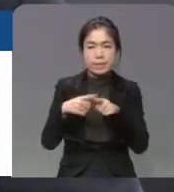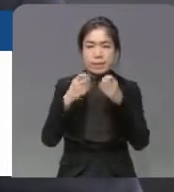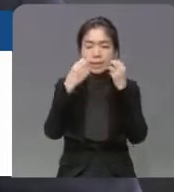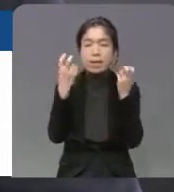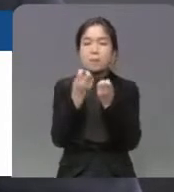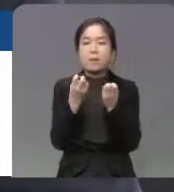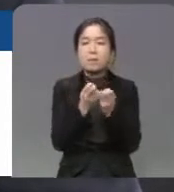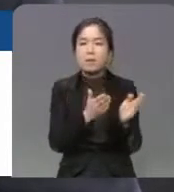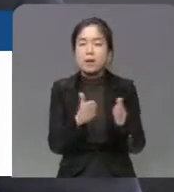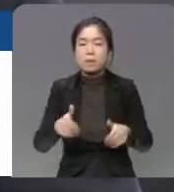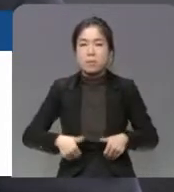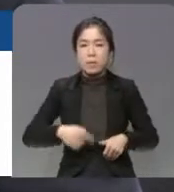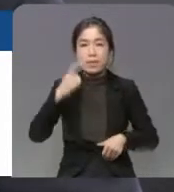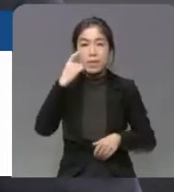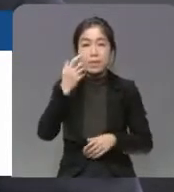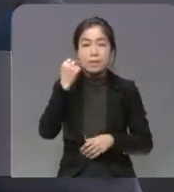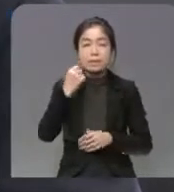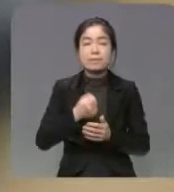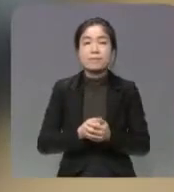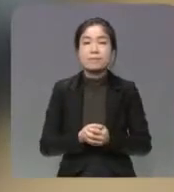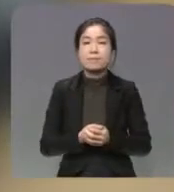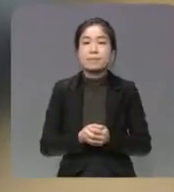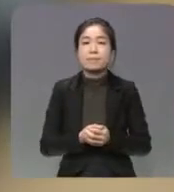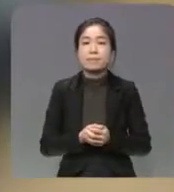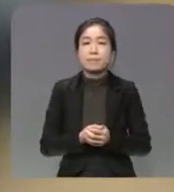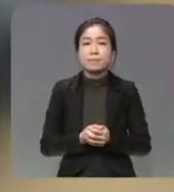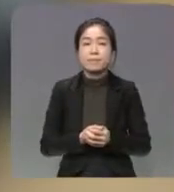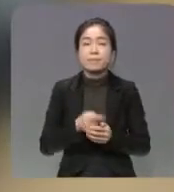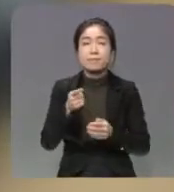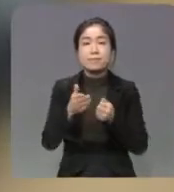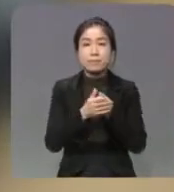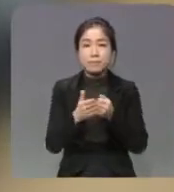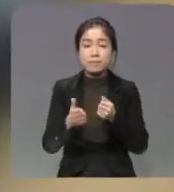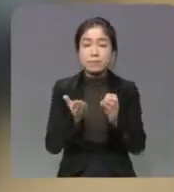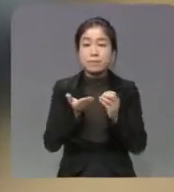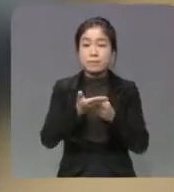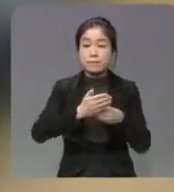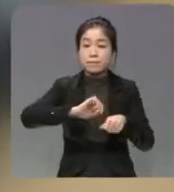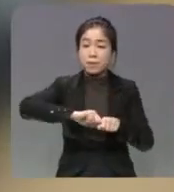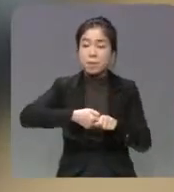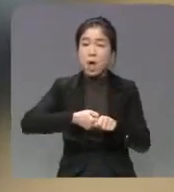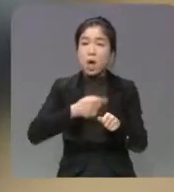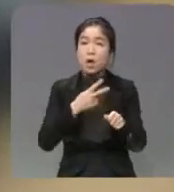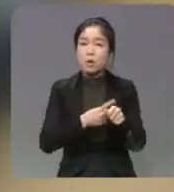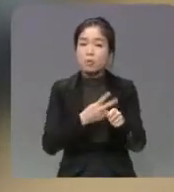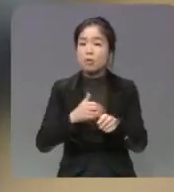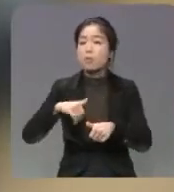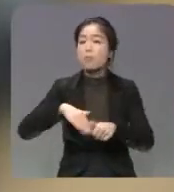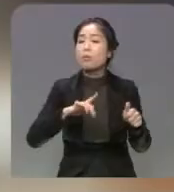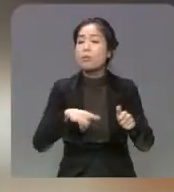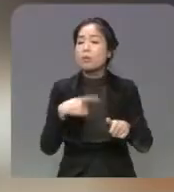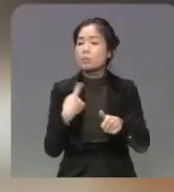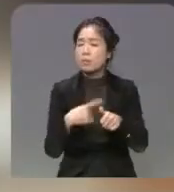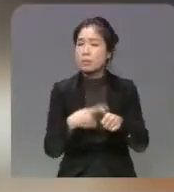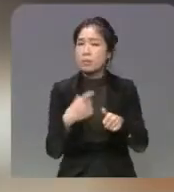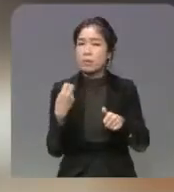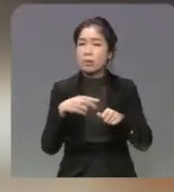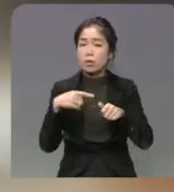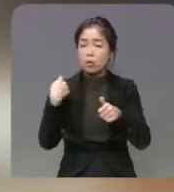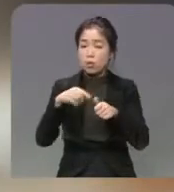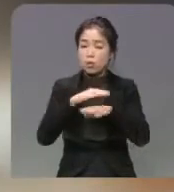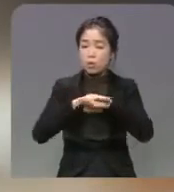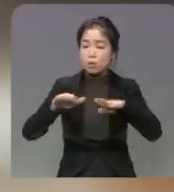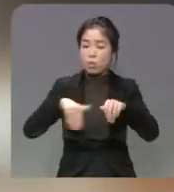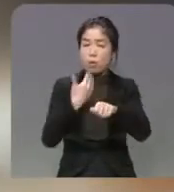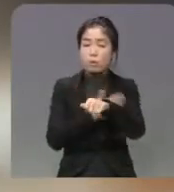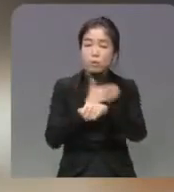새로운 방안을 모색해야 된다 이렇게 생각합니다. 이 때문에 섬이 징계교사들의 유배지냐는 비판을 넘어 교육의